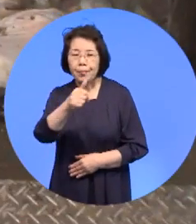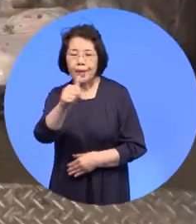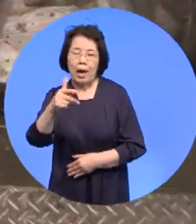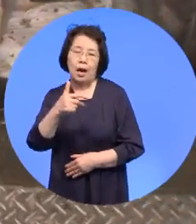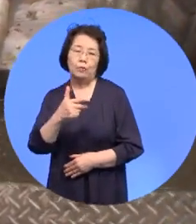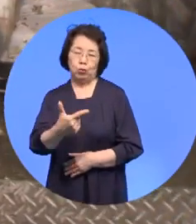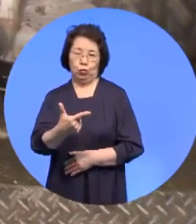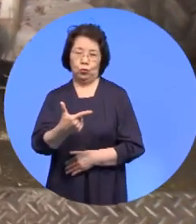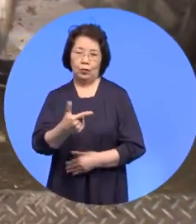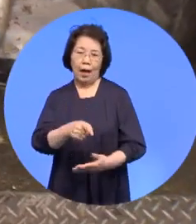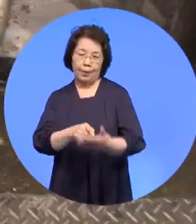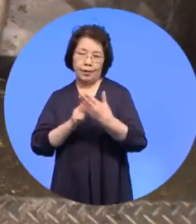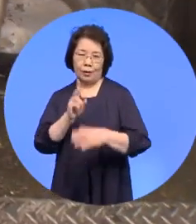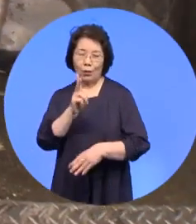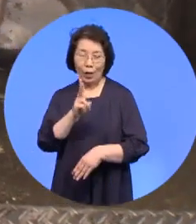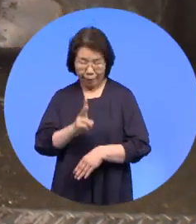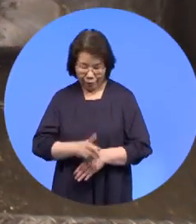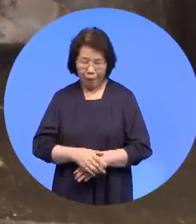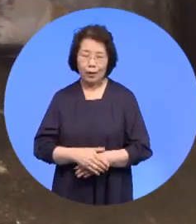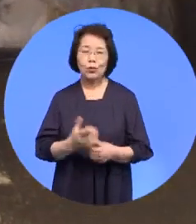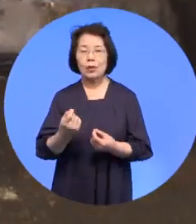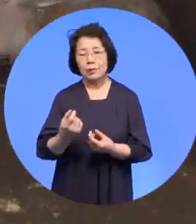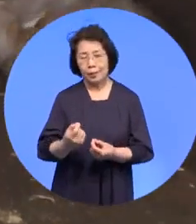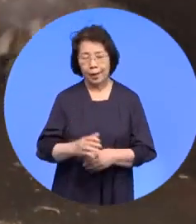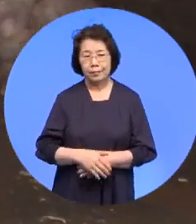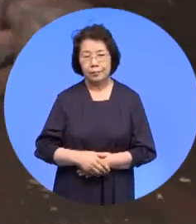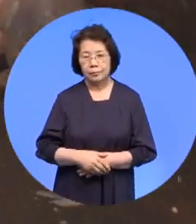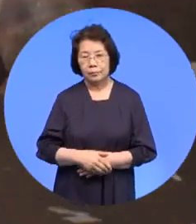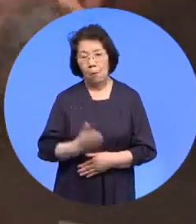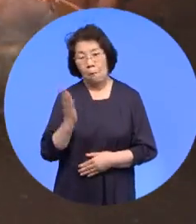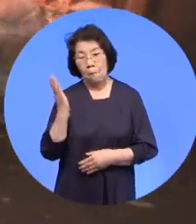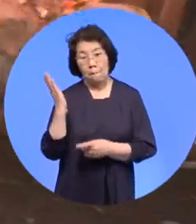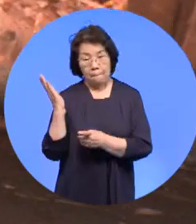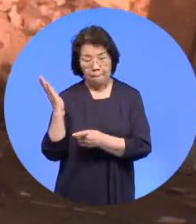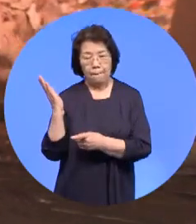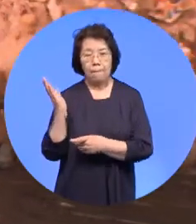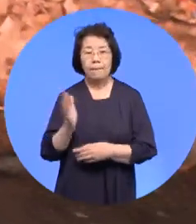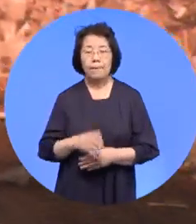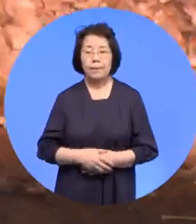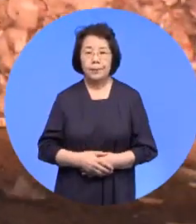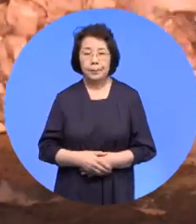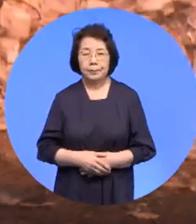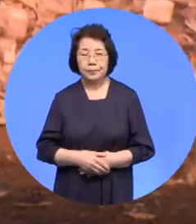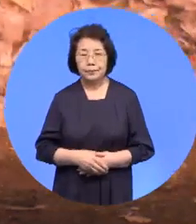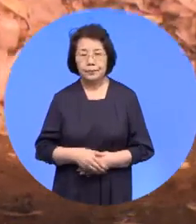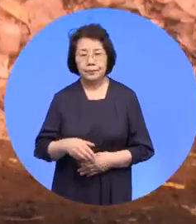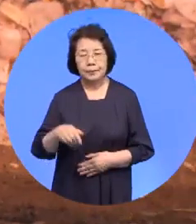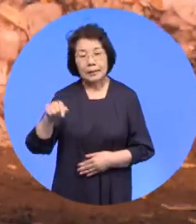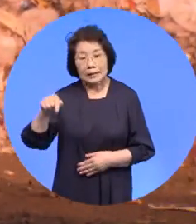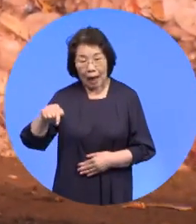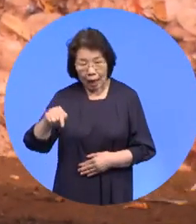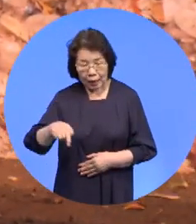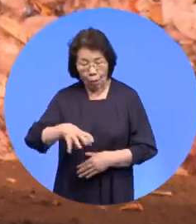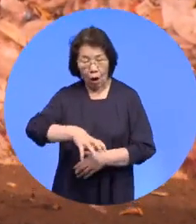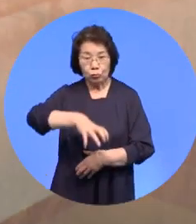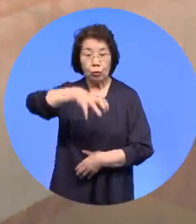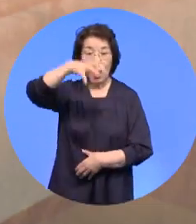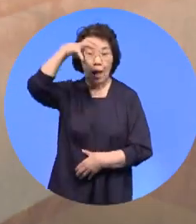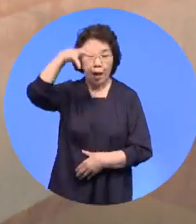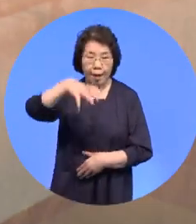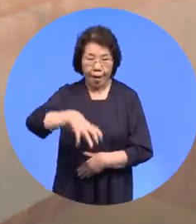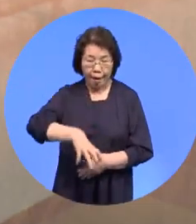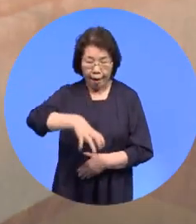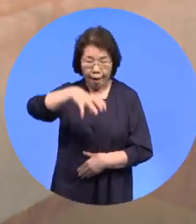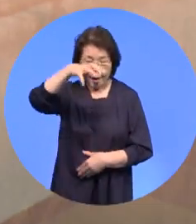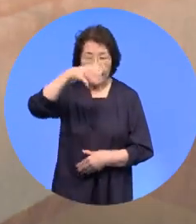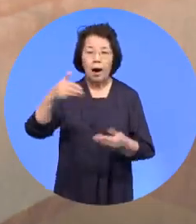ねーロボットの基地かピントの中はこんな作りになってるん中では妙案やグレーんが忙し